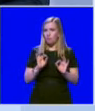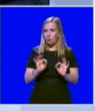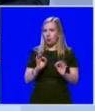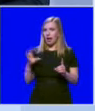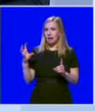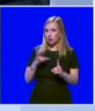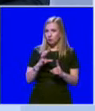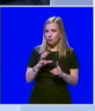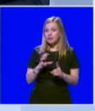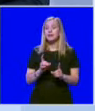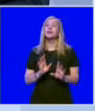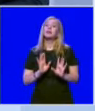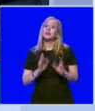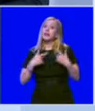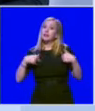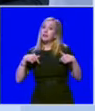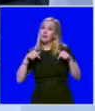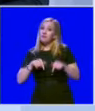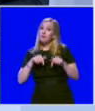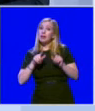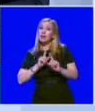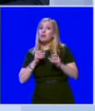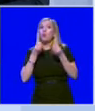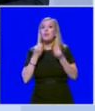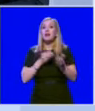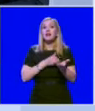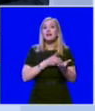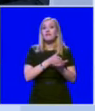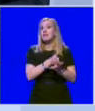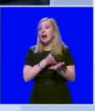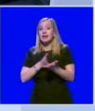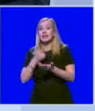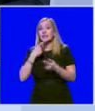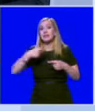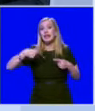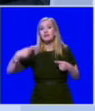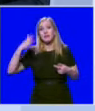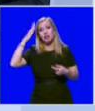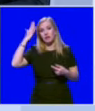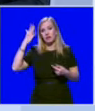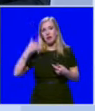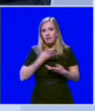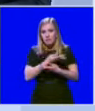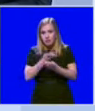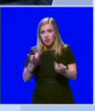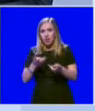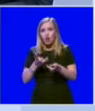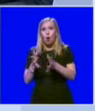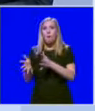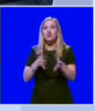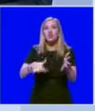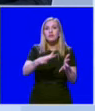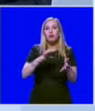атакувате, не е ли така? Ние в момента нямаме добър вариант за развитието на страната. Нека да сме честни. Обществото е изключително разделено. Виждате